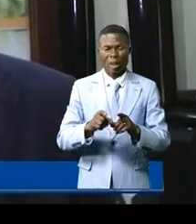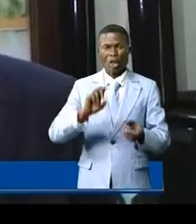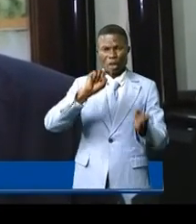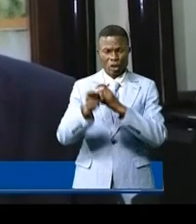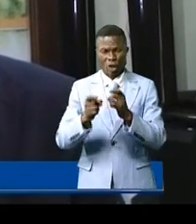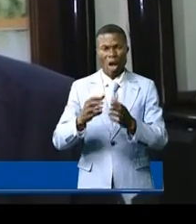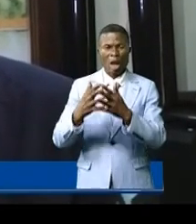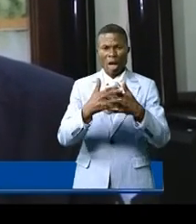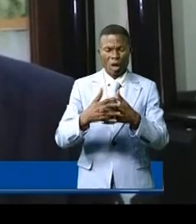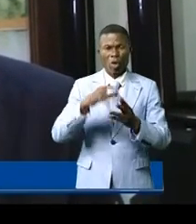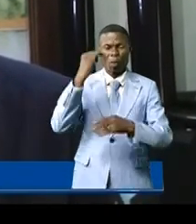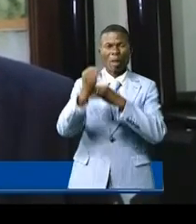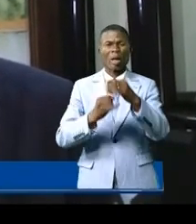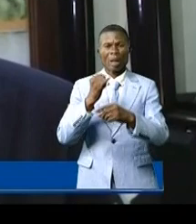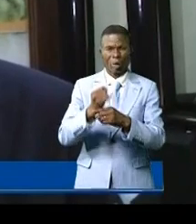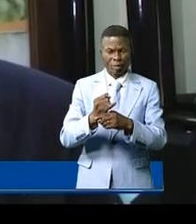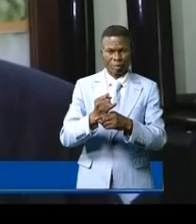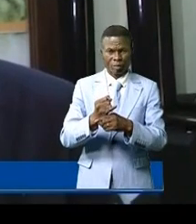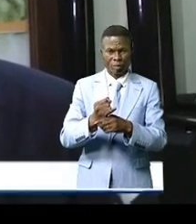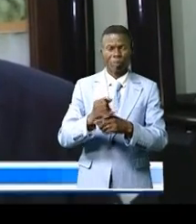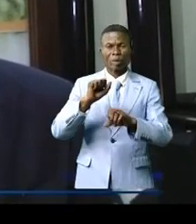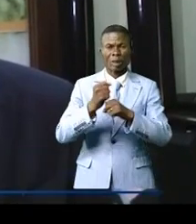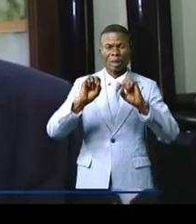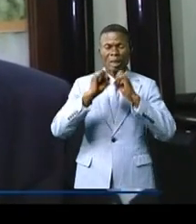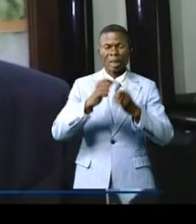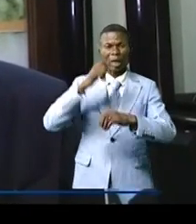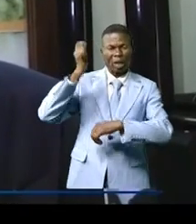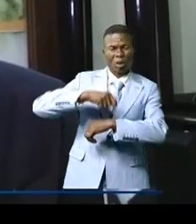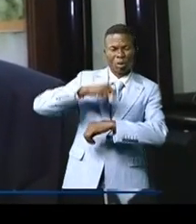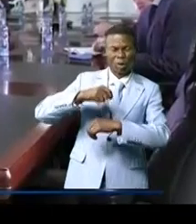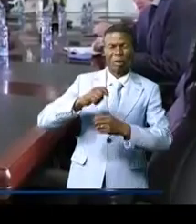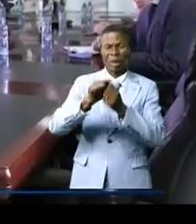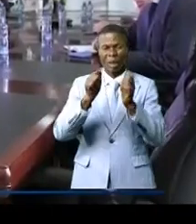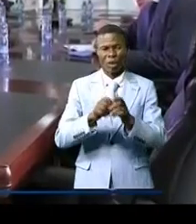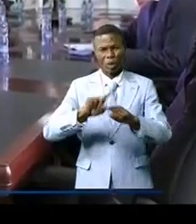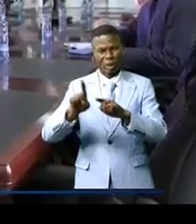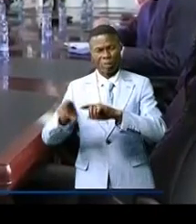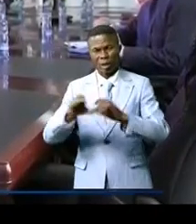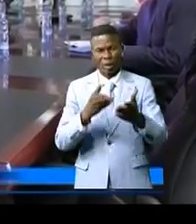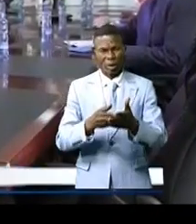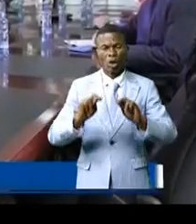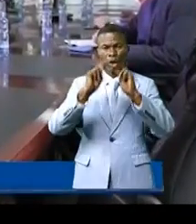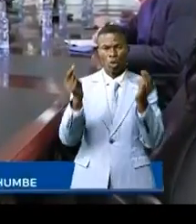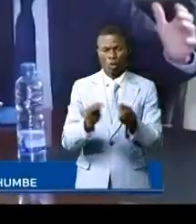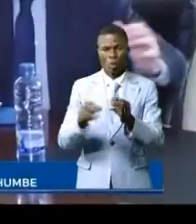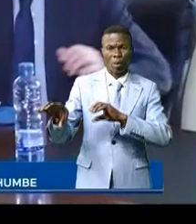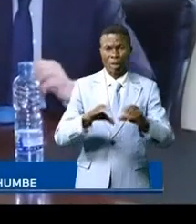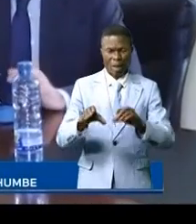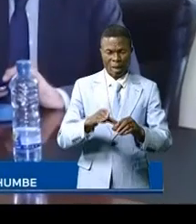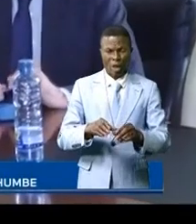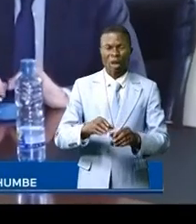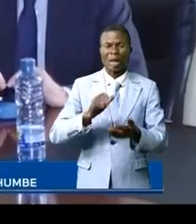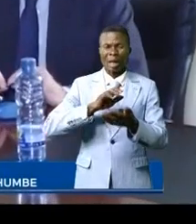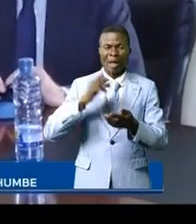la coopération internationale, l'entraide pénale, judiciaire pénale et l'extradition. Les groupes d'action contre le blanchiment d'argent